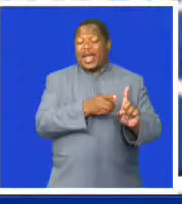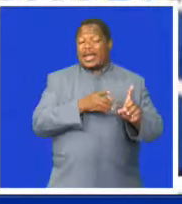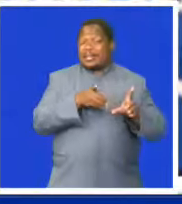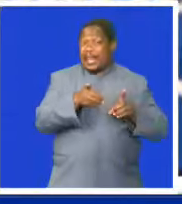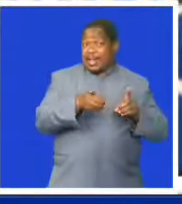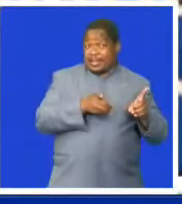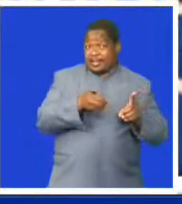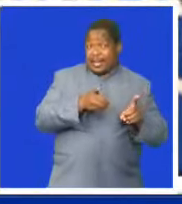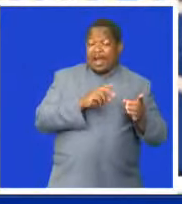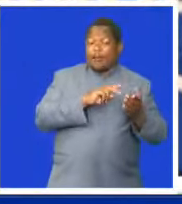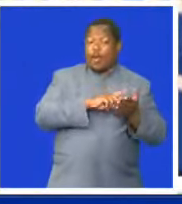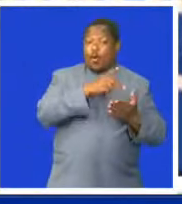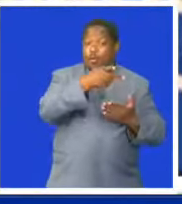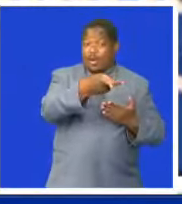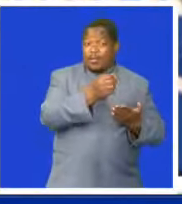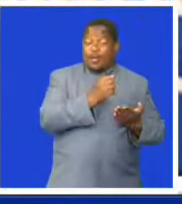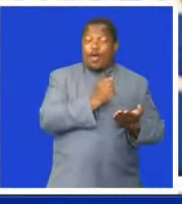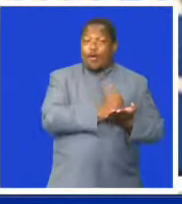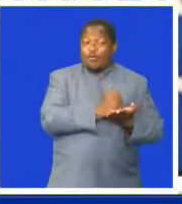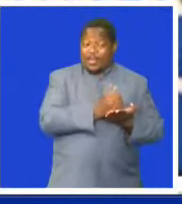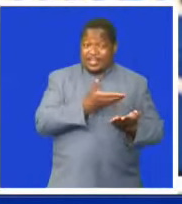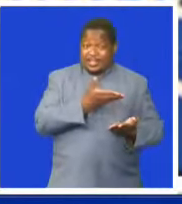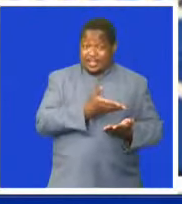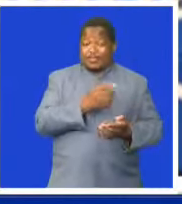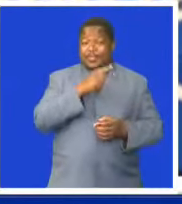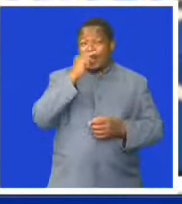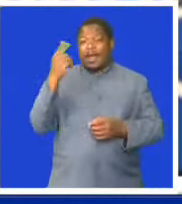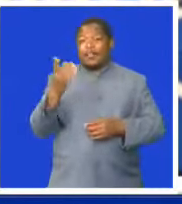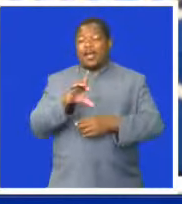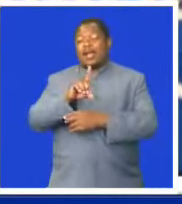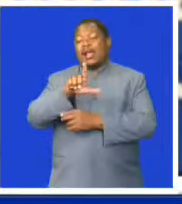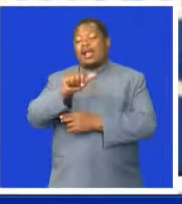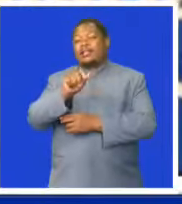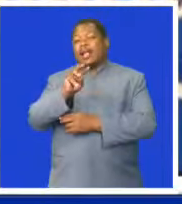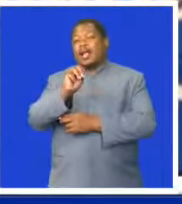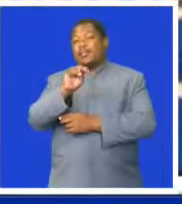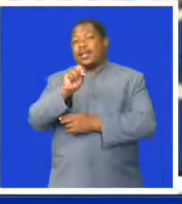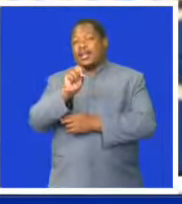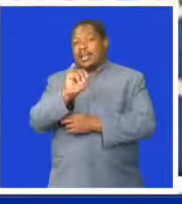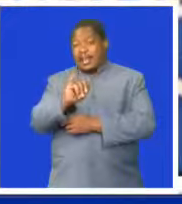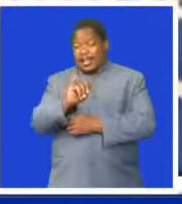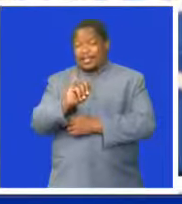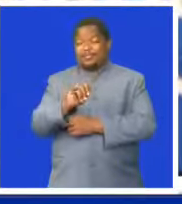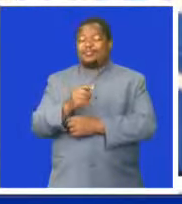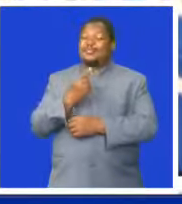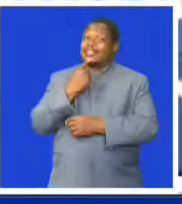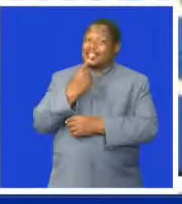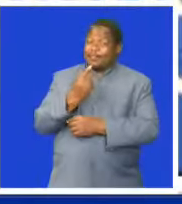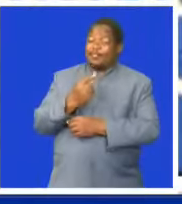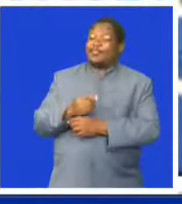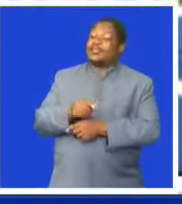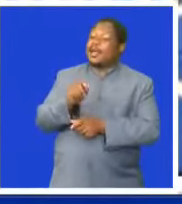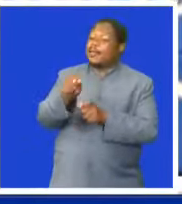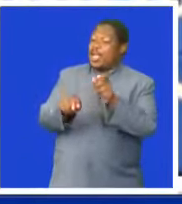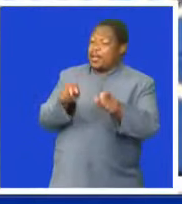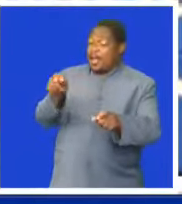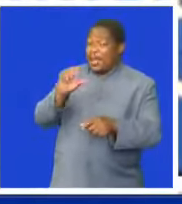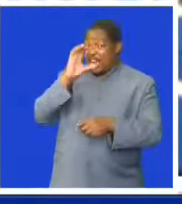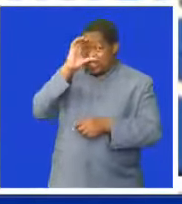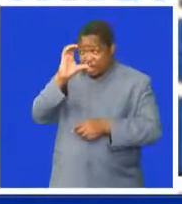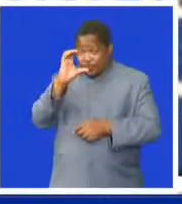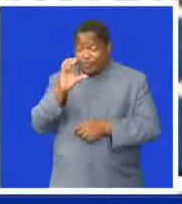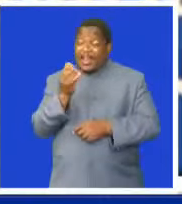boba betikhulu njengebaholi bemimango batawuhambisa lwati ngamalaleveva lokutawusita ekutheni lenhlangano